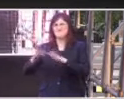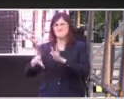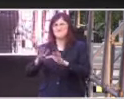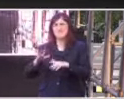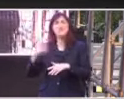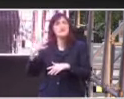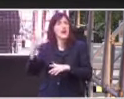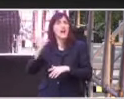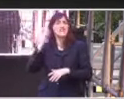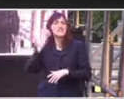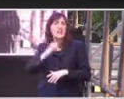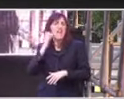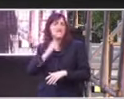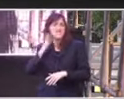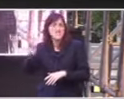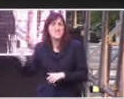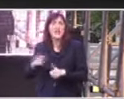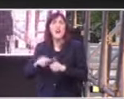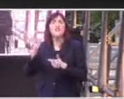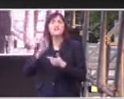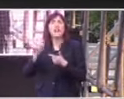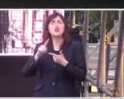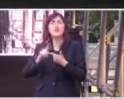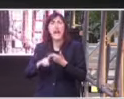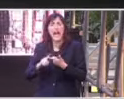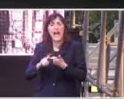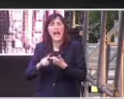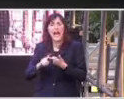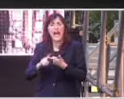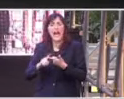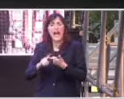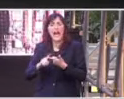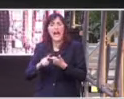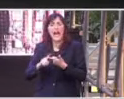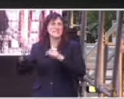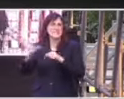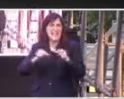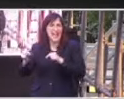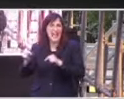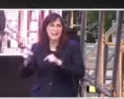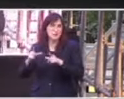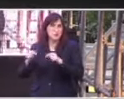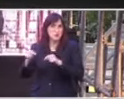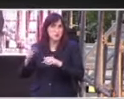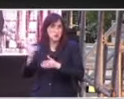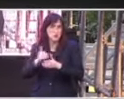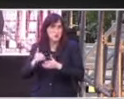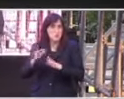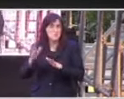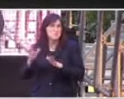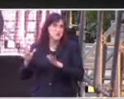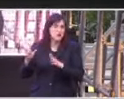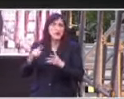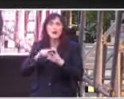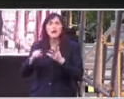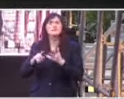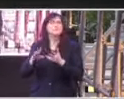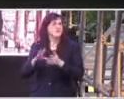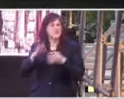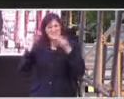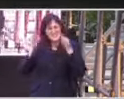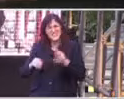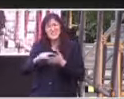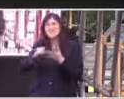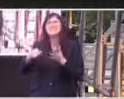con fratoianni il Movimento 5 stelle con tutti praticamente è inaccettabile che ci sia sul lavoro che ha voluto